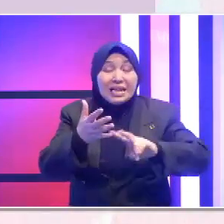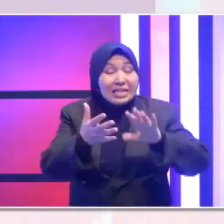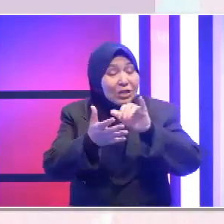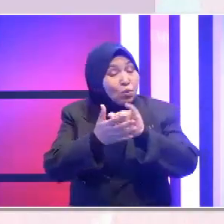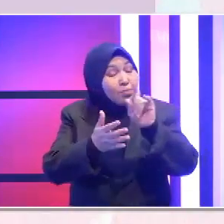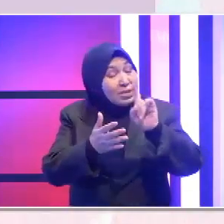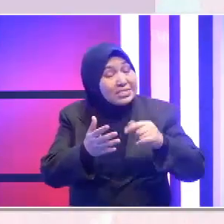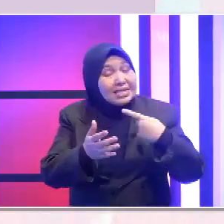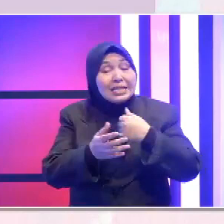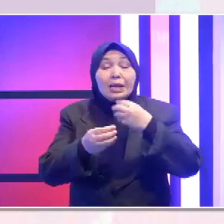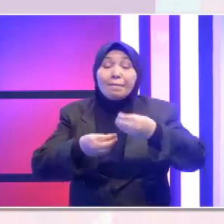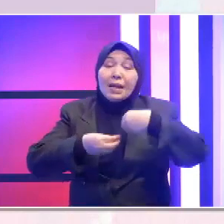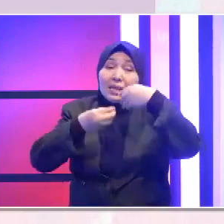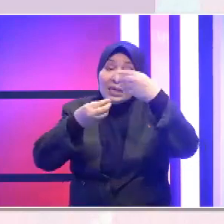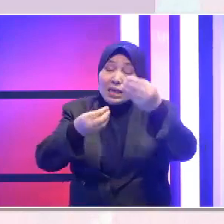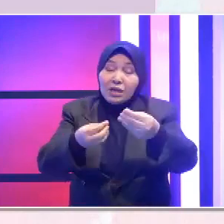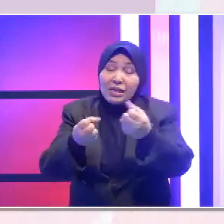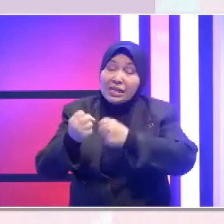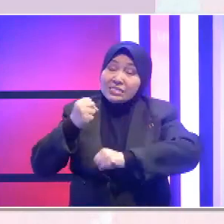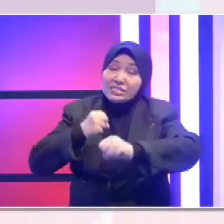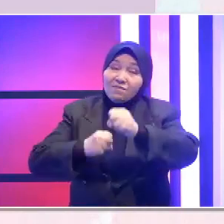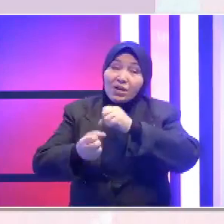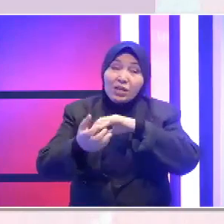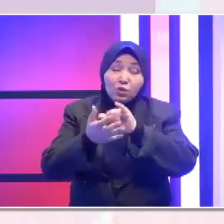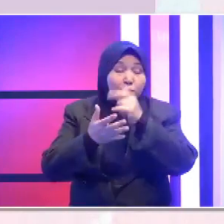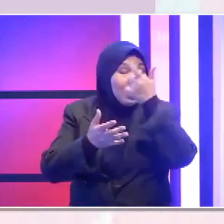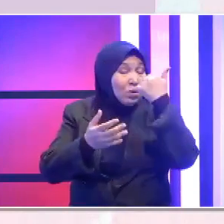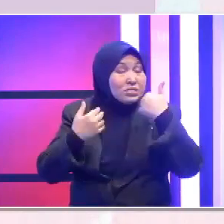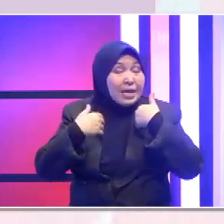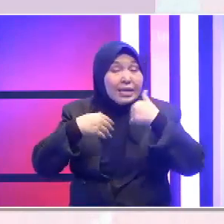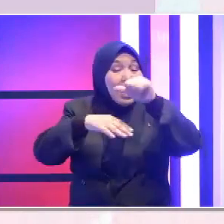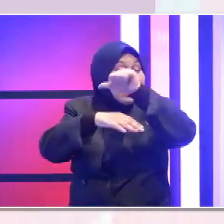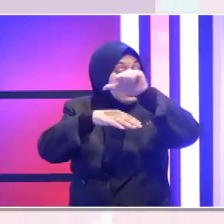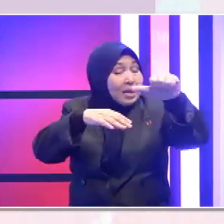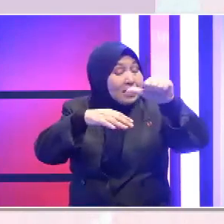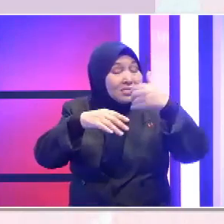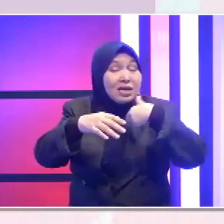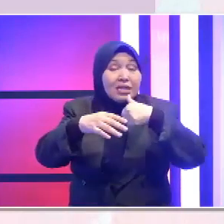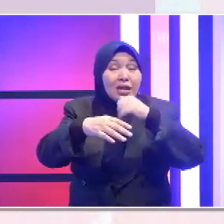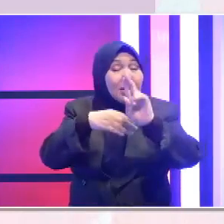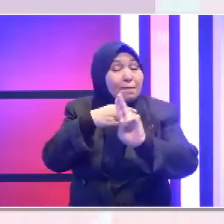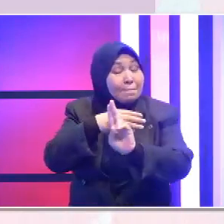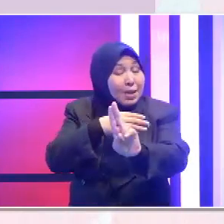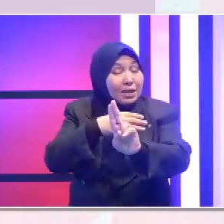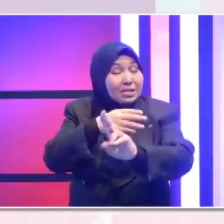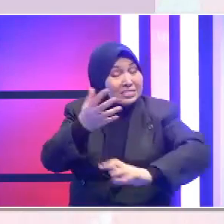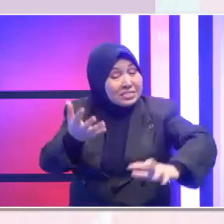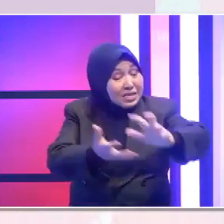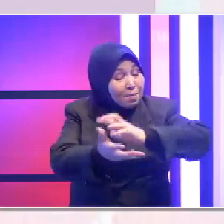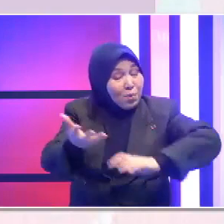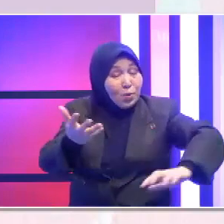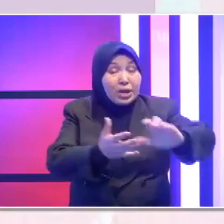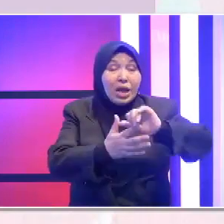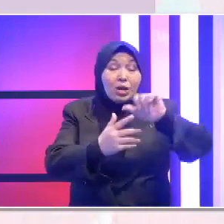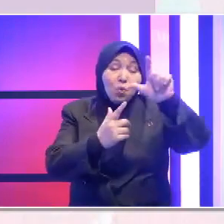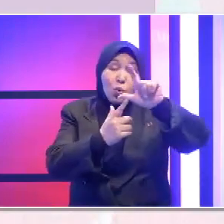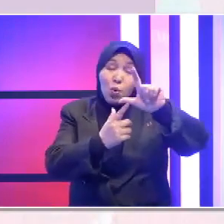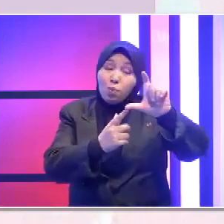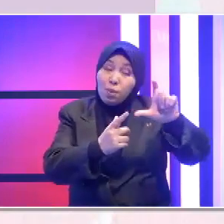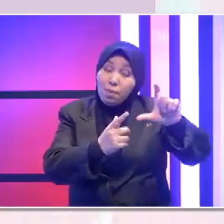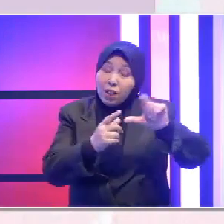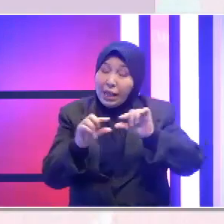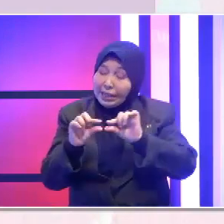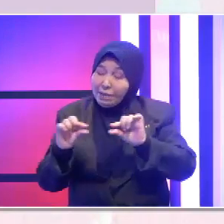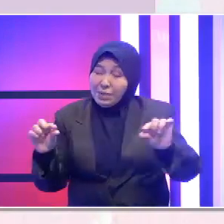kita bunyikan di punya sifatnya karena dia dari Hatta sebagai depan bercampur tebal dan nipis Rehan yang